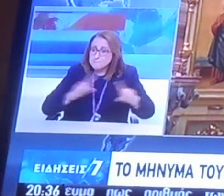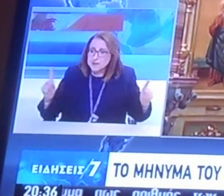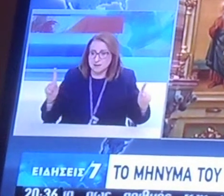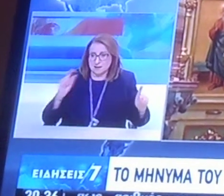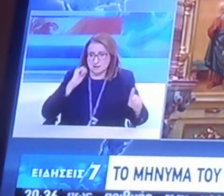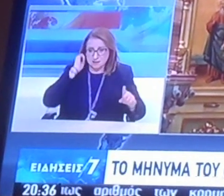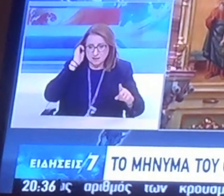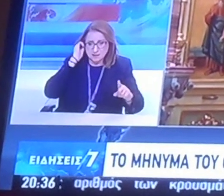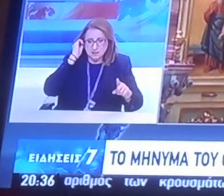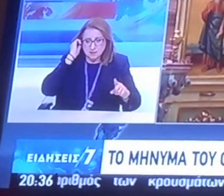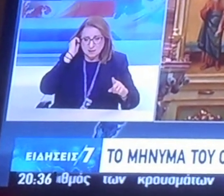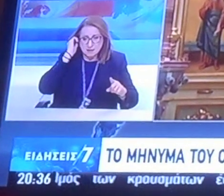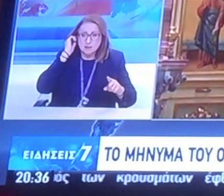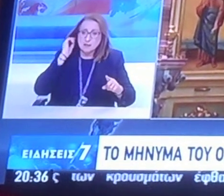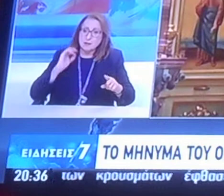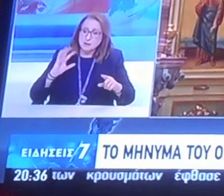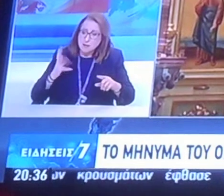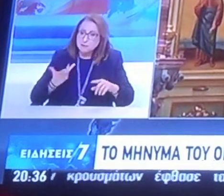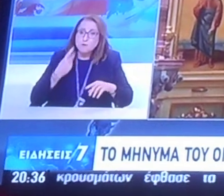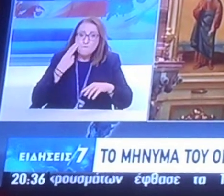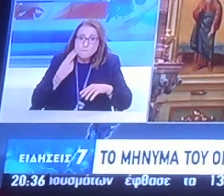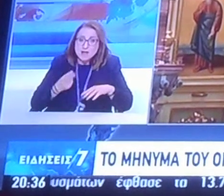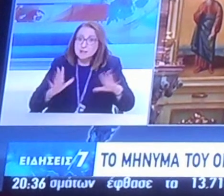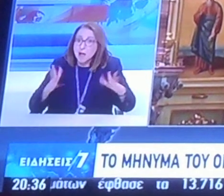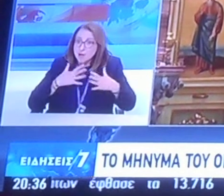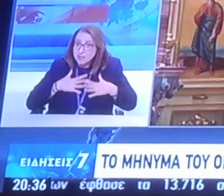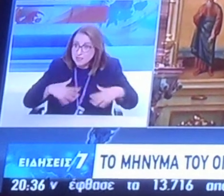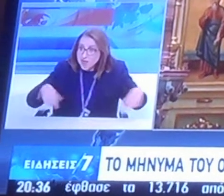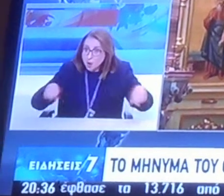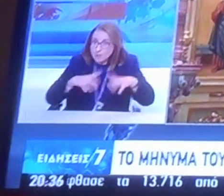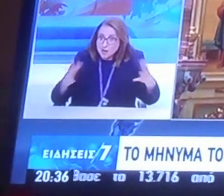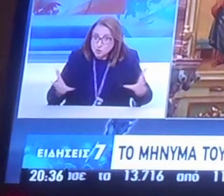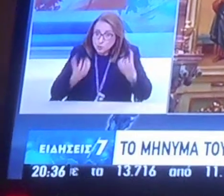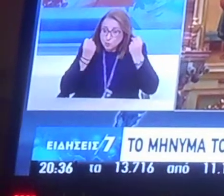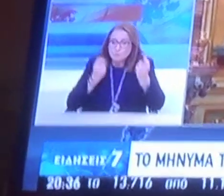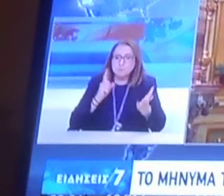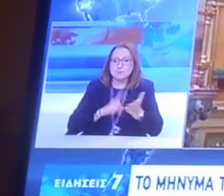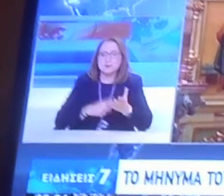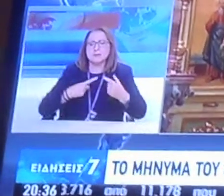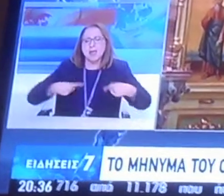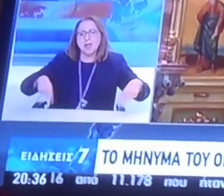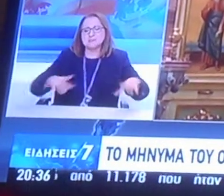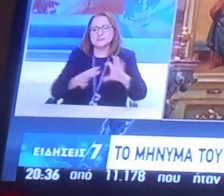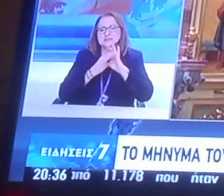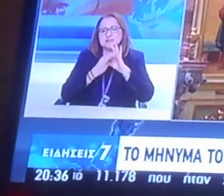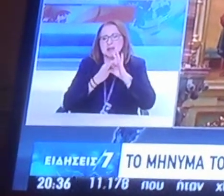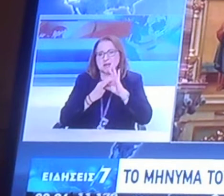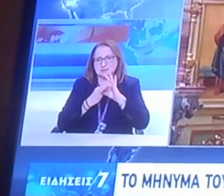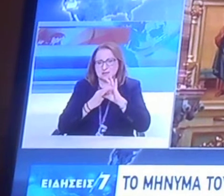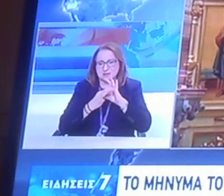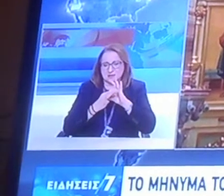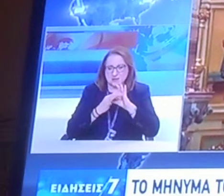του εξαρτάται απόλυτα από την δική μας συνεργασία. Ίσως κάποιοι από